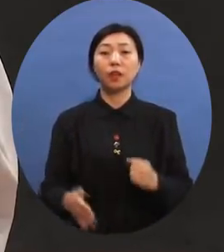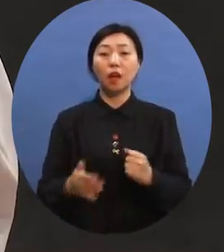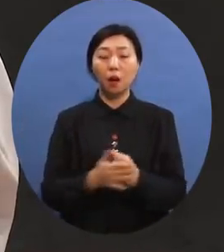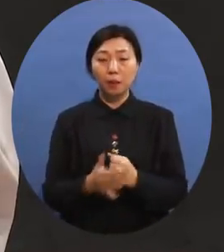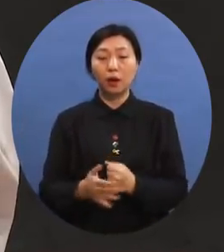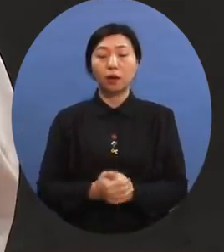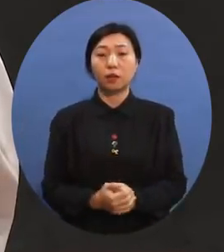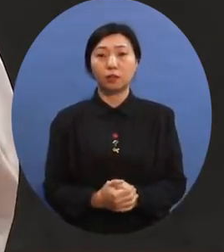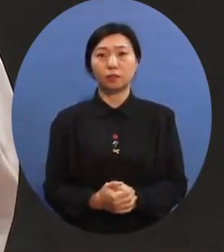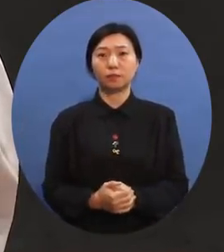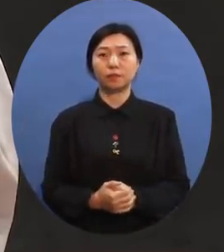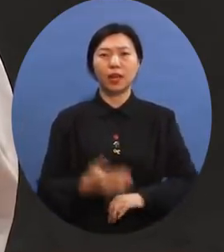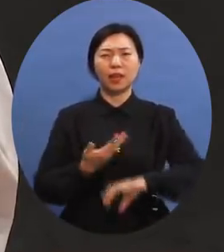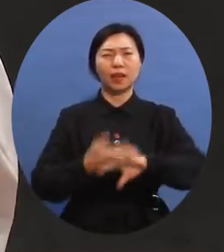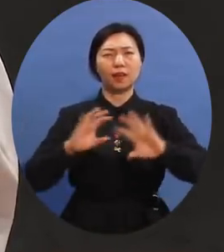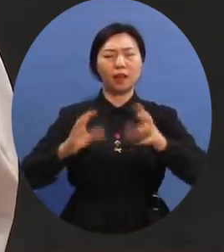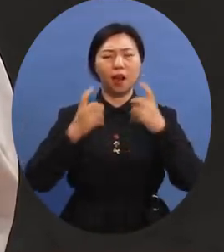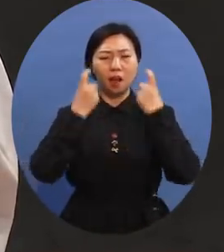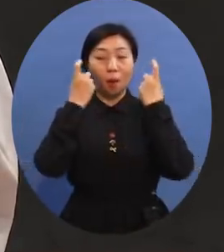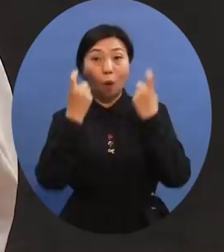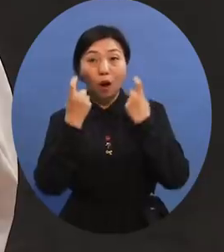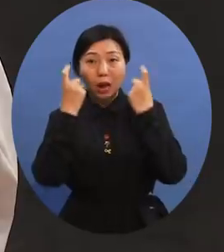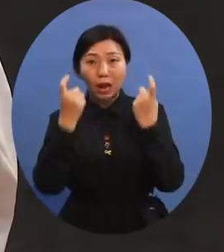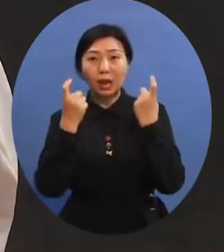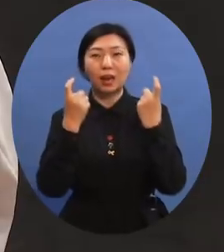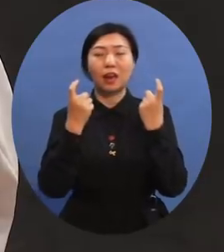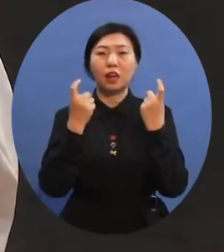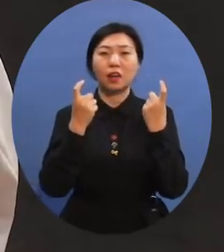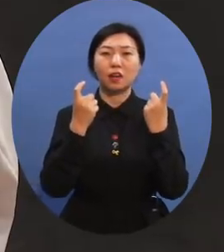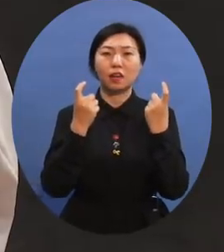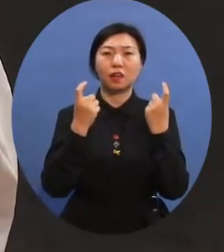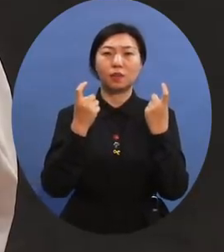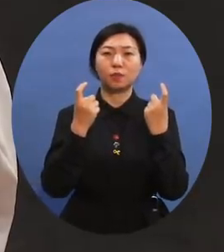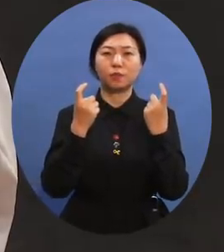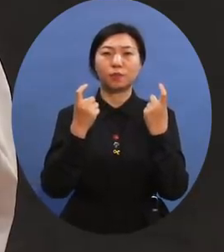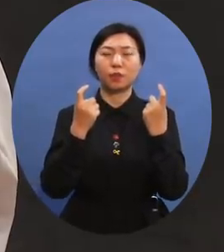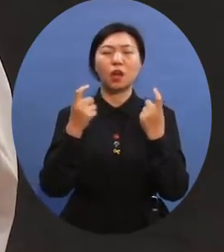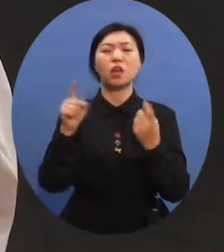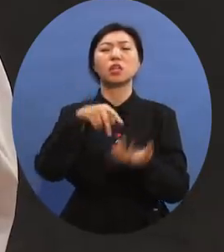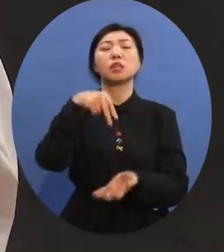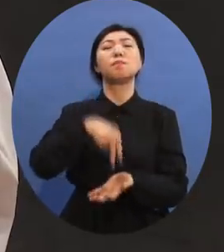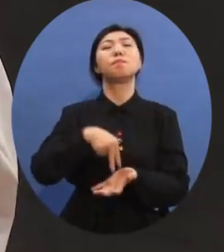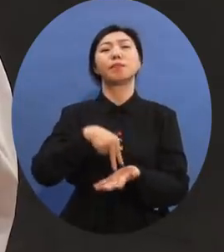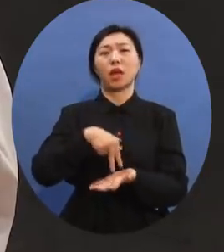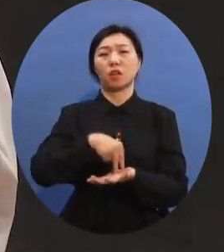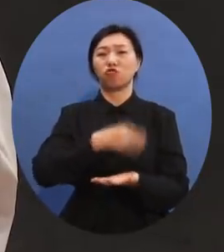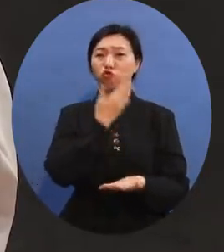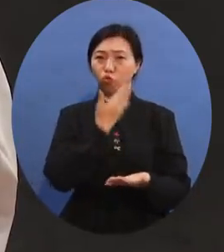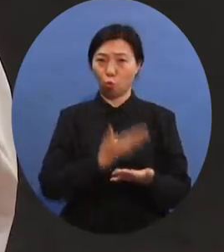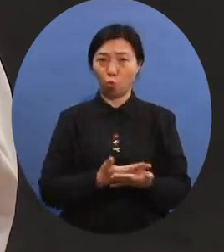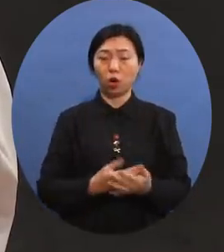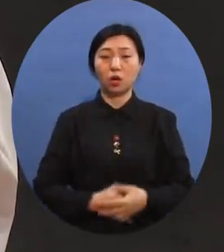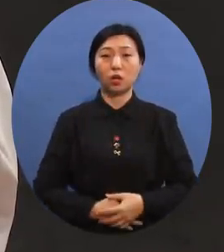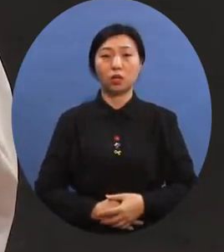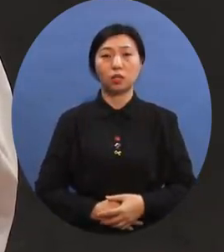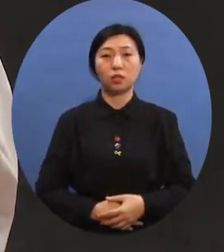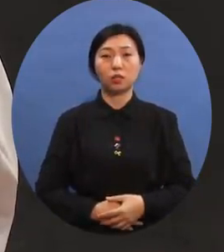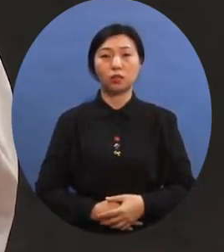그러니까 그 해외여행이라는 게 어떤 관점이냐가 중요한 거지.